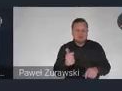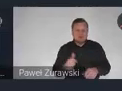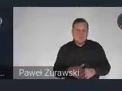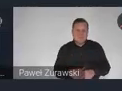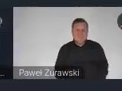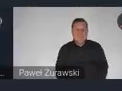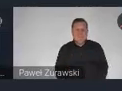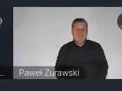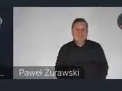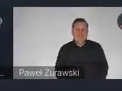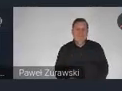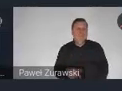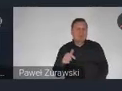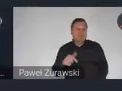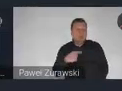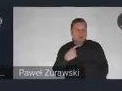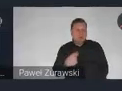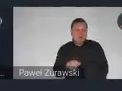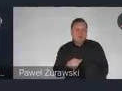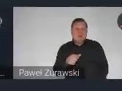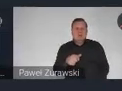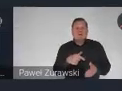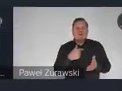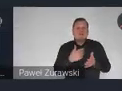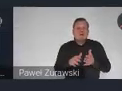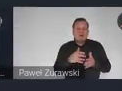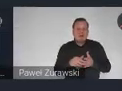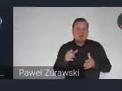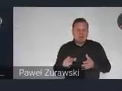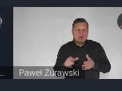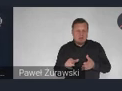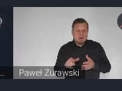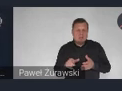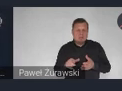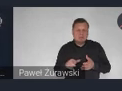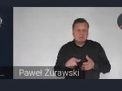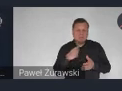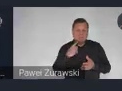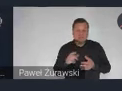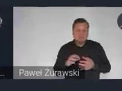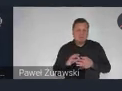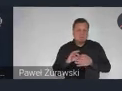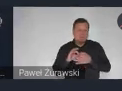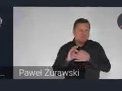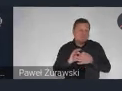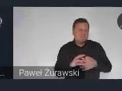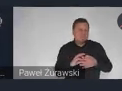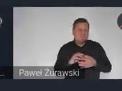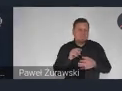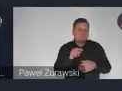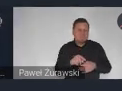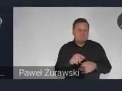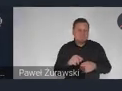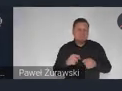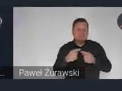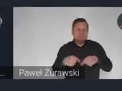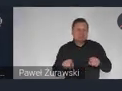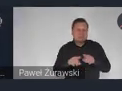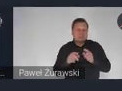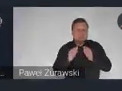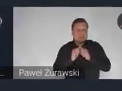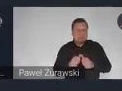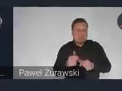należy podkreślić że będą to te wydatki które nie odnoszą się jednocześnie i bezpośrednio do realizowanego